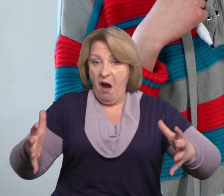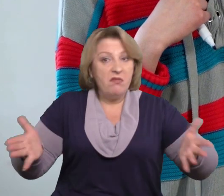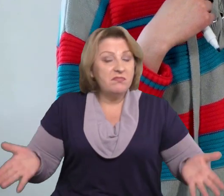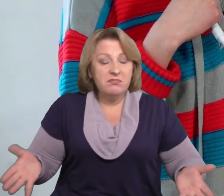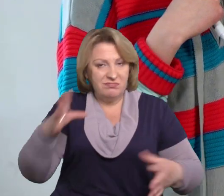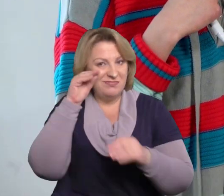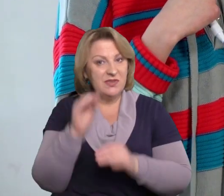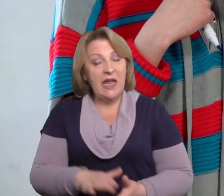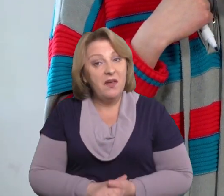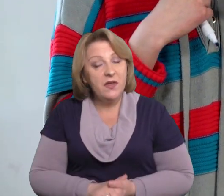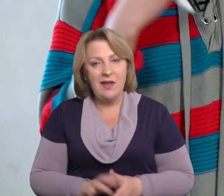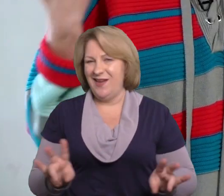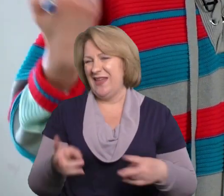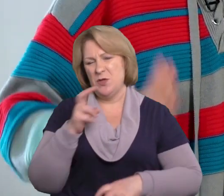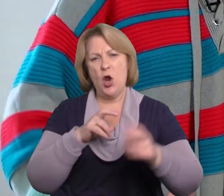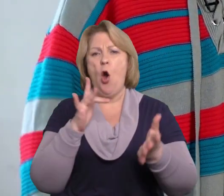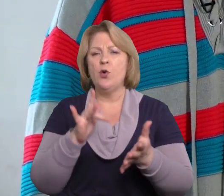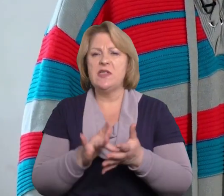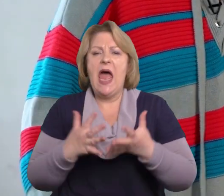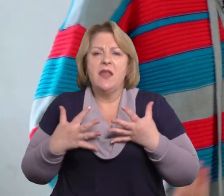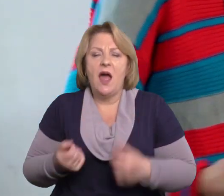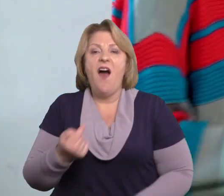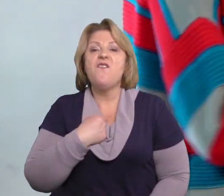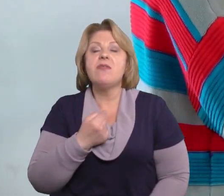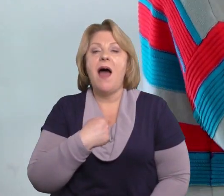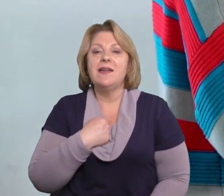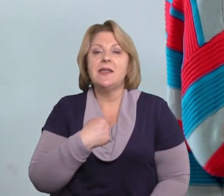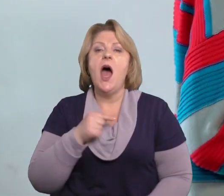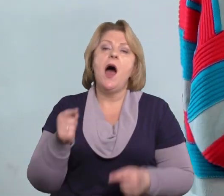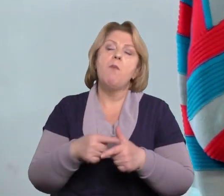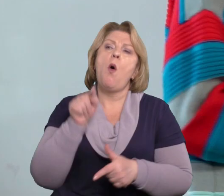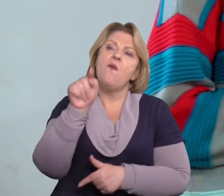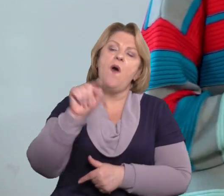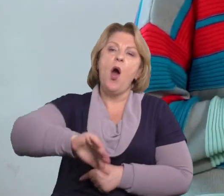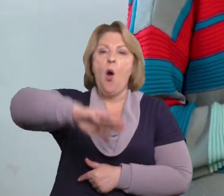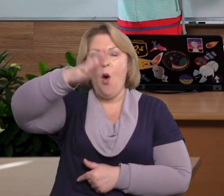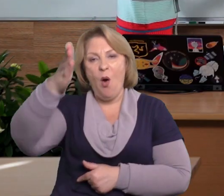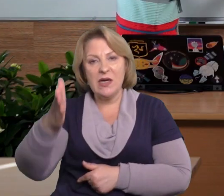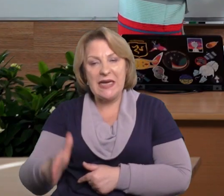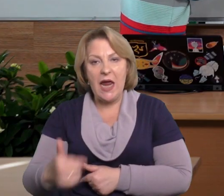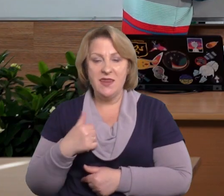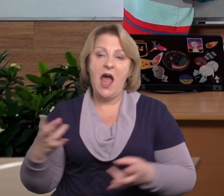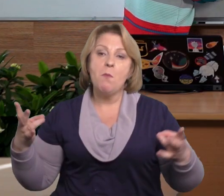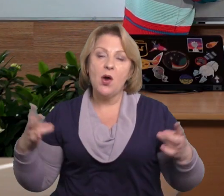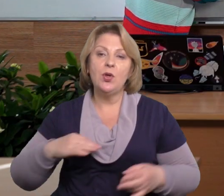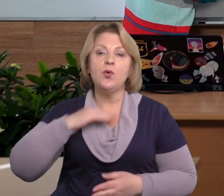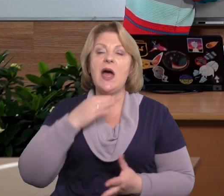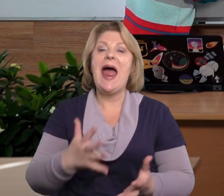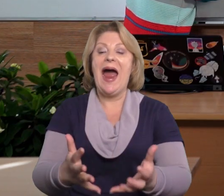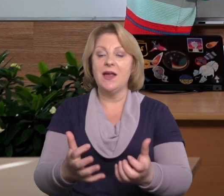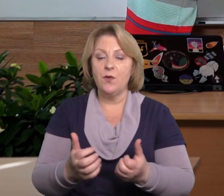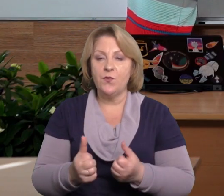знехтувати. Отже, не треба шукати центр тяжіння в нас або в тієї гори, що знаходиться на поверхні. Нам достатньо